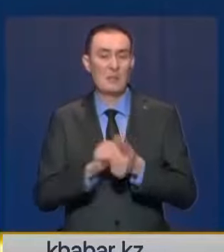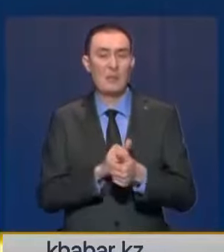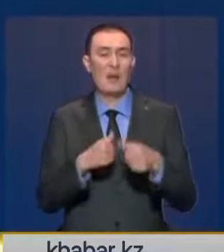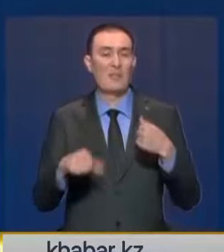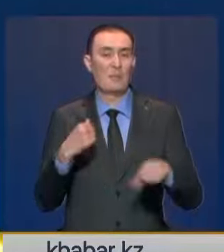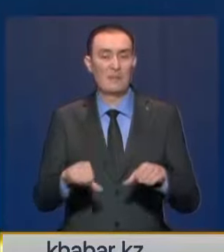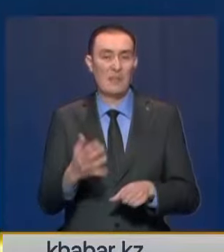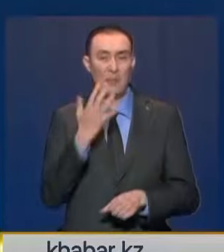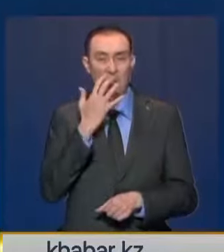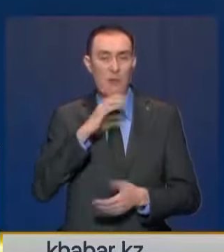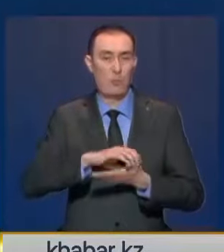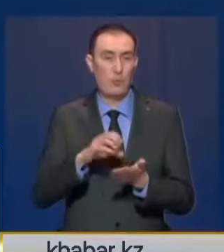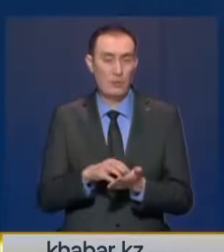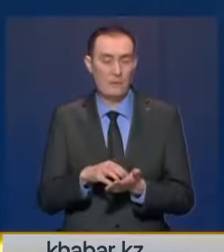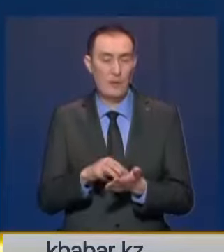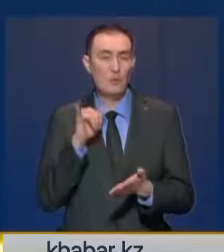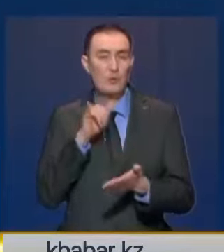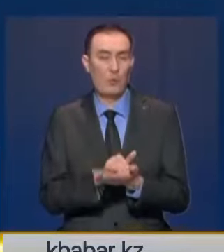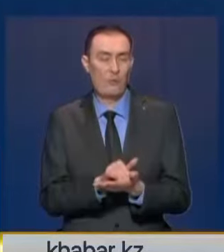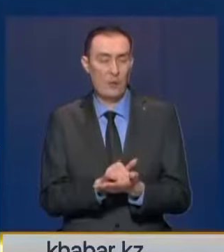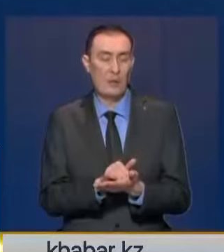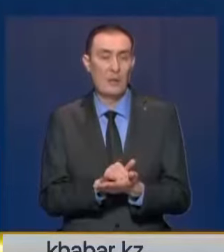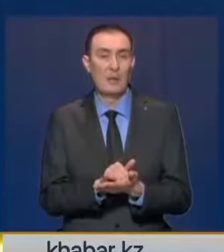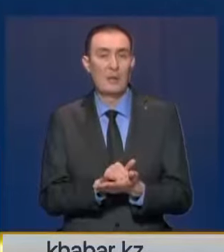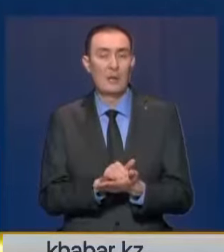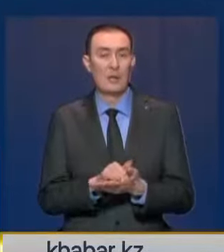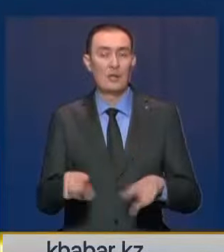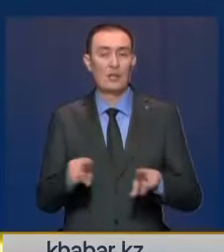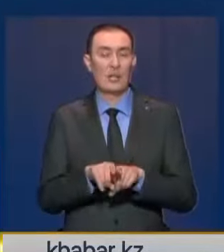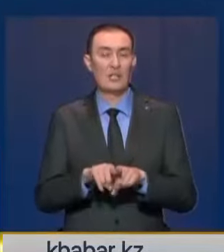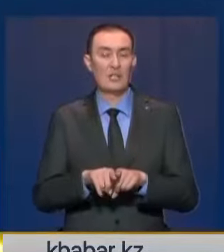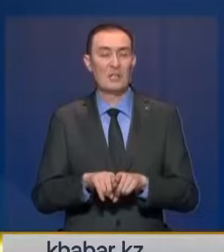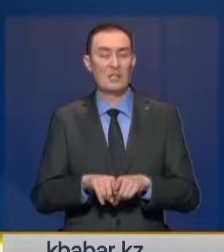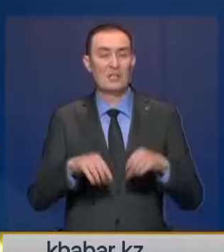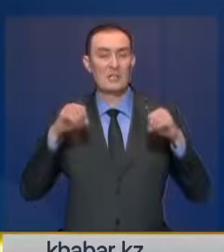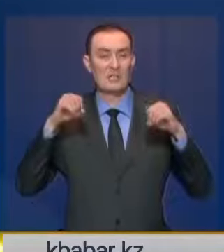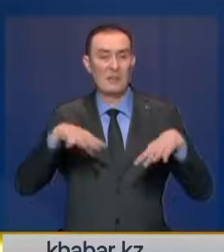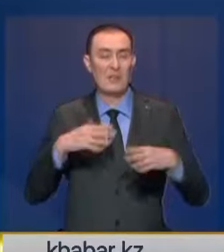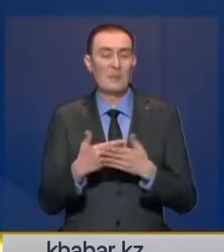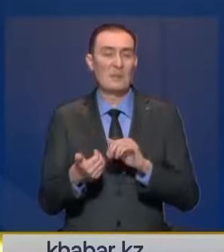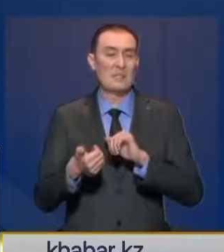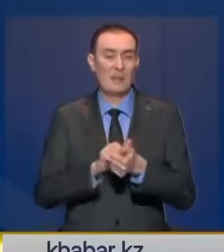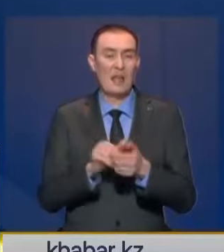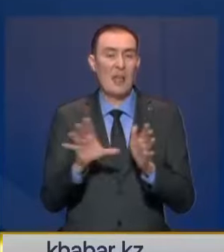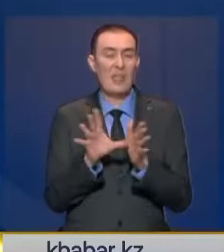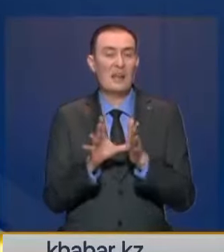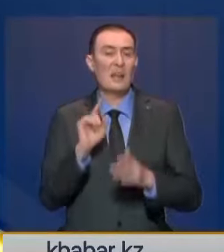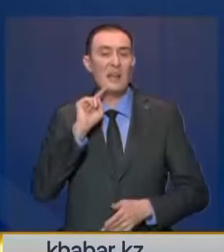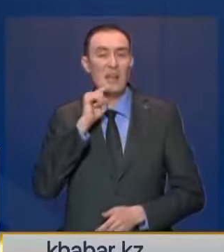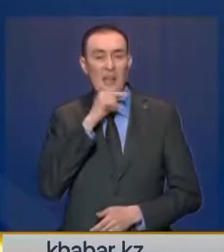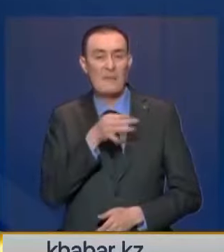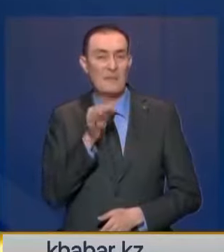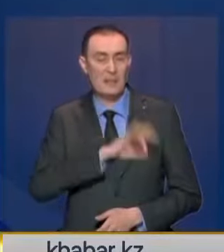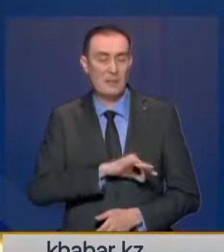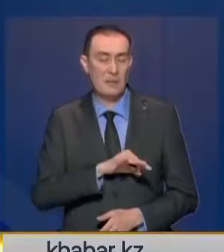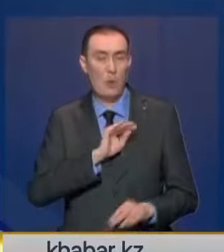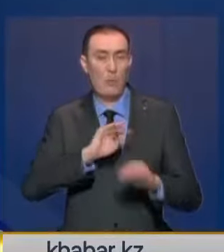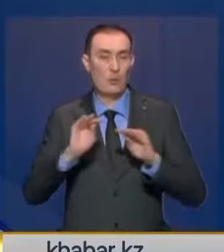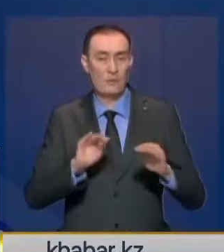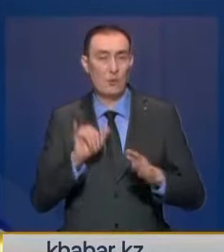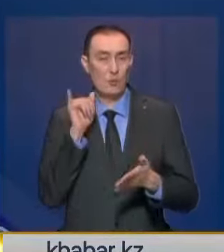автоматизированных тепловых пунктов или установка их и световые решения. Если их заменить на энергоэффективные и поставить это